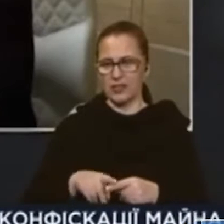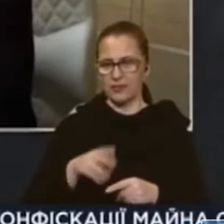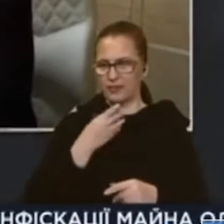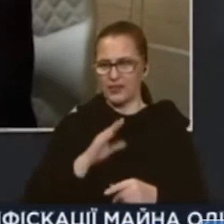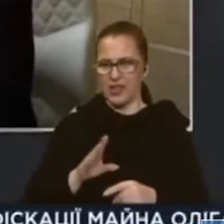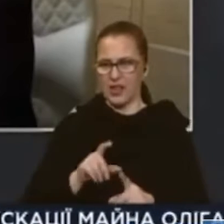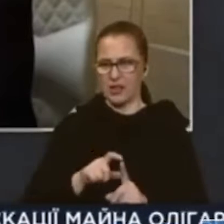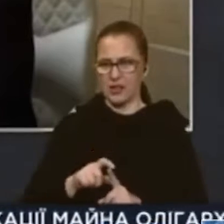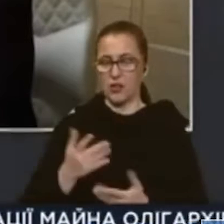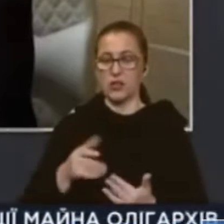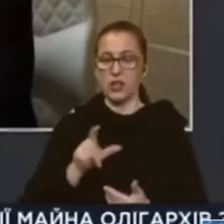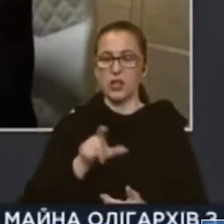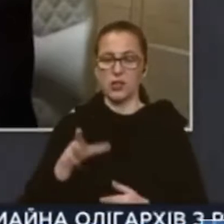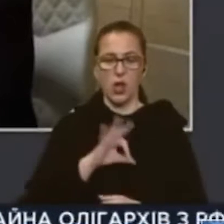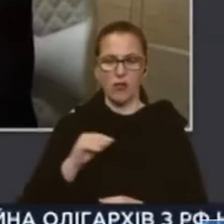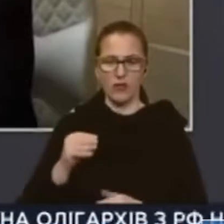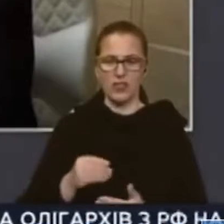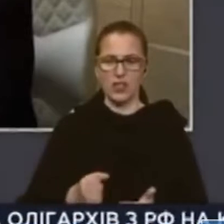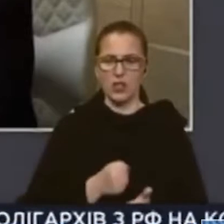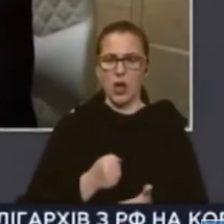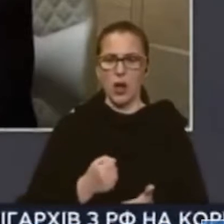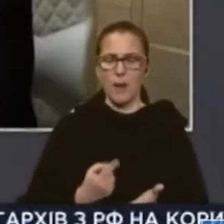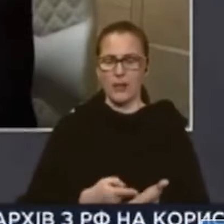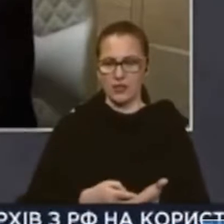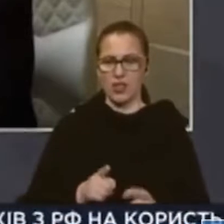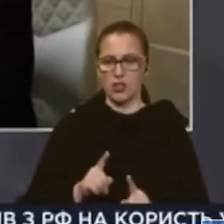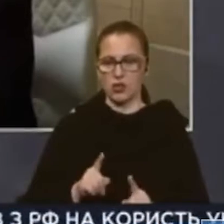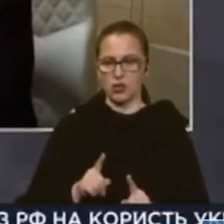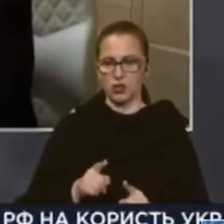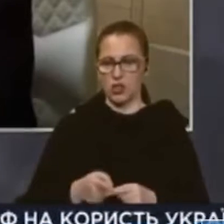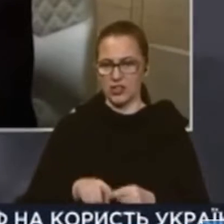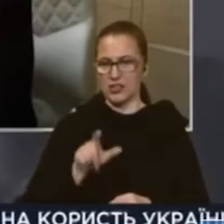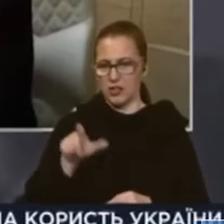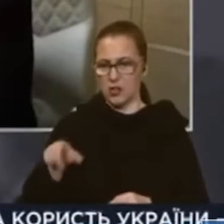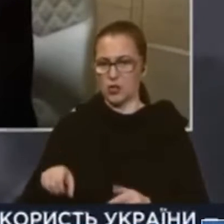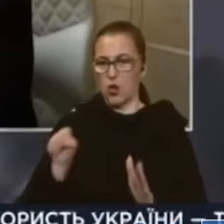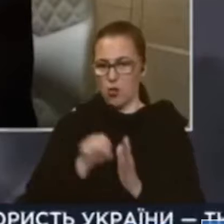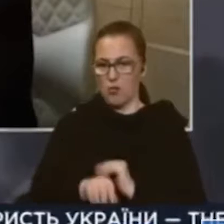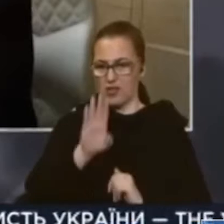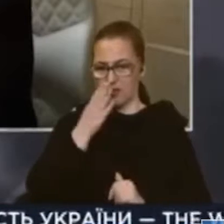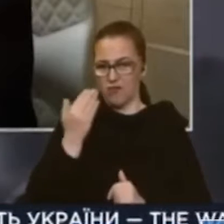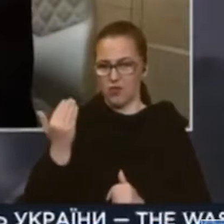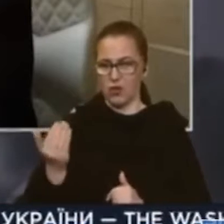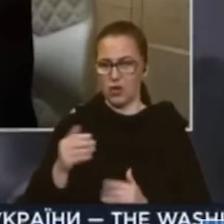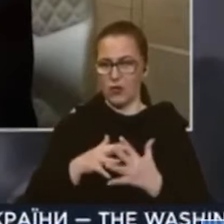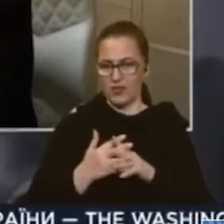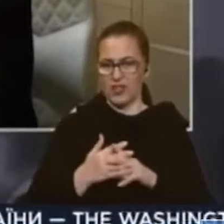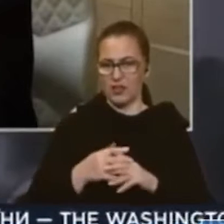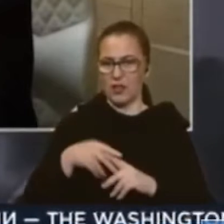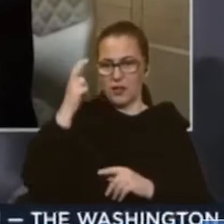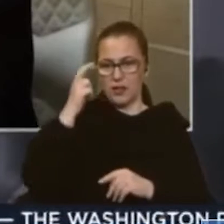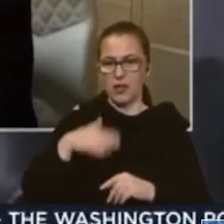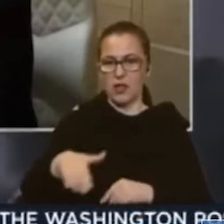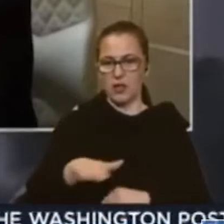некоректне слово. Скільки людей офіційно підтверджено це поміж цивільних, що вони саме були вбитими окупантами в селах на Київщині,